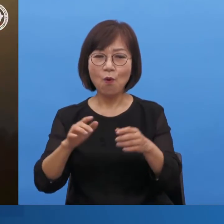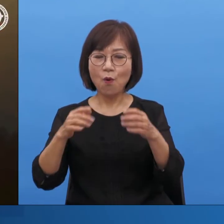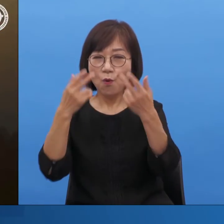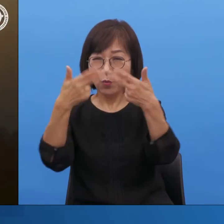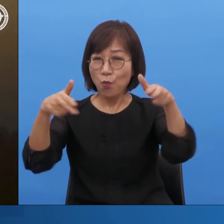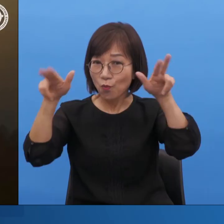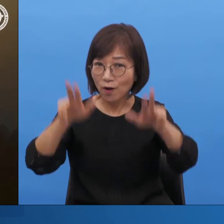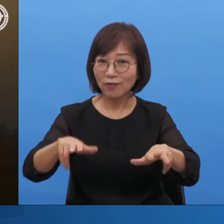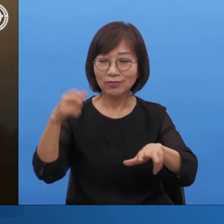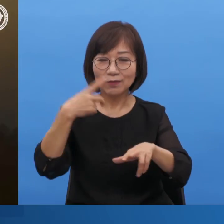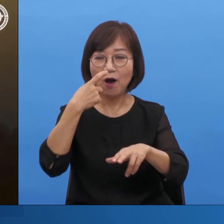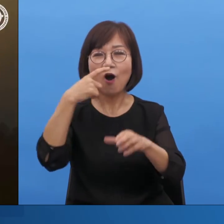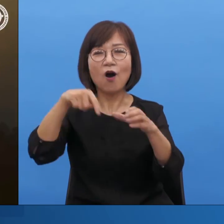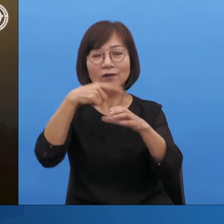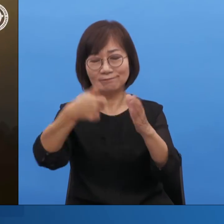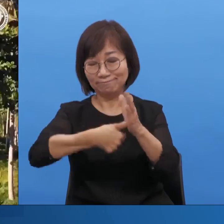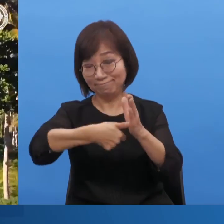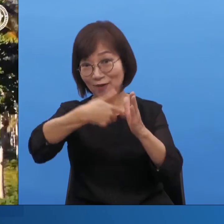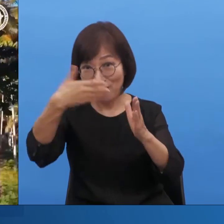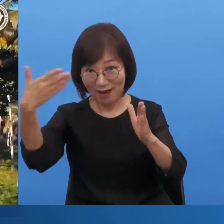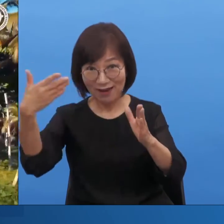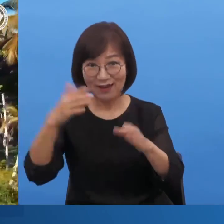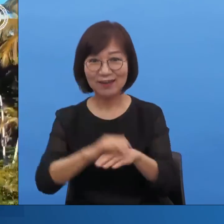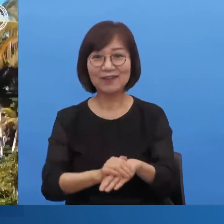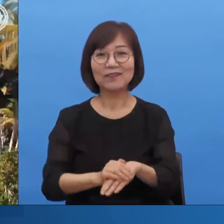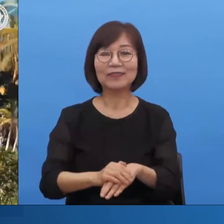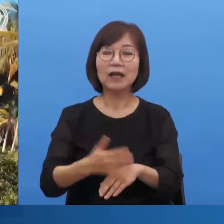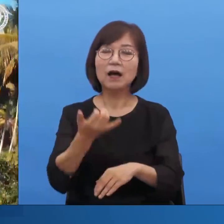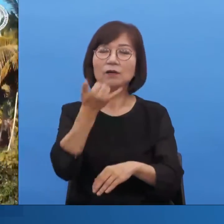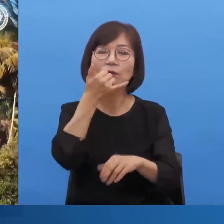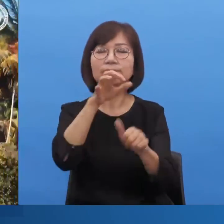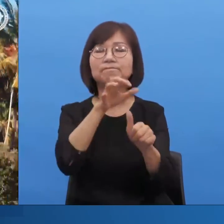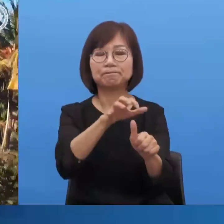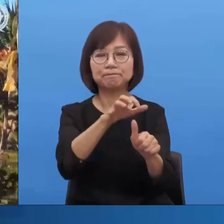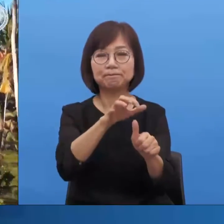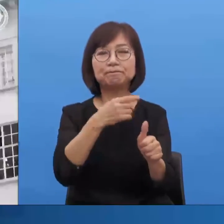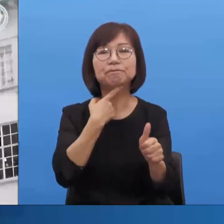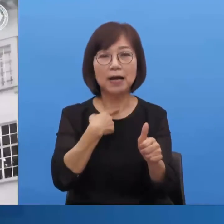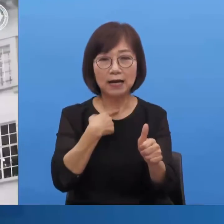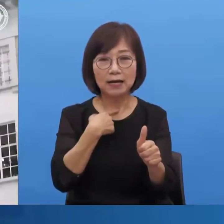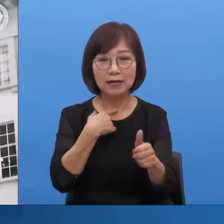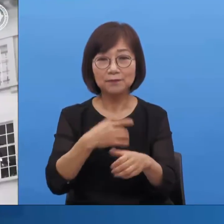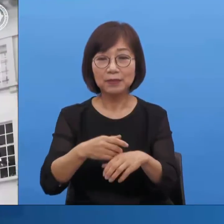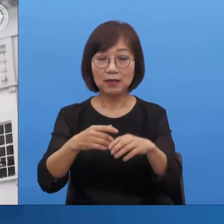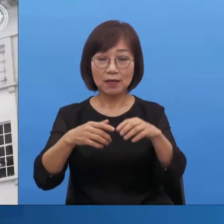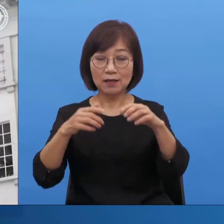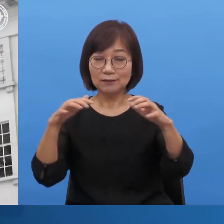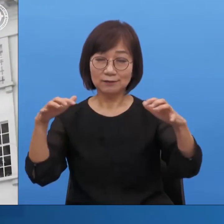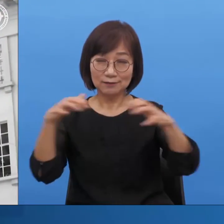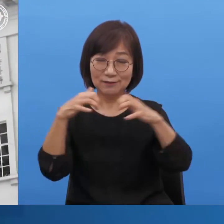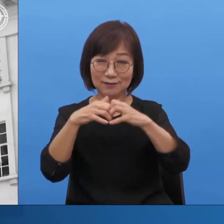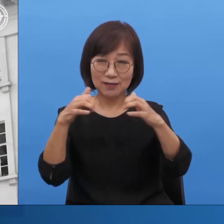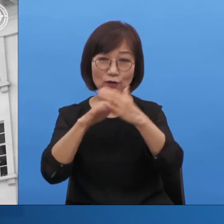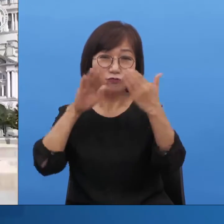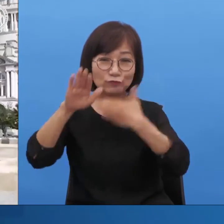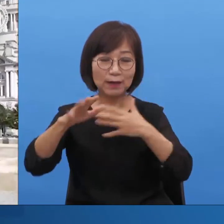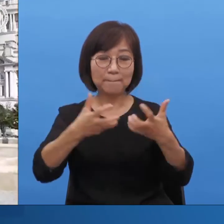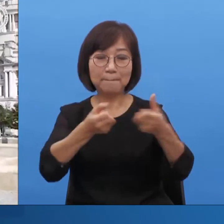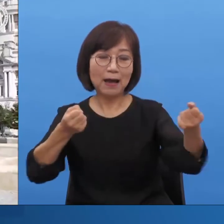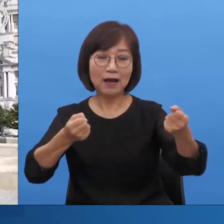앞서 소개해드린 르완다, 부룬디와 같이 19세기 후반까지 독일 지배하에 있었으나 1차 세계대전 후 영국에